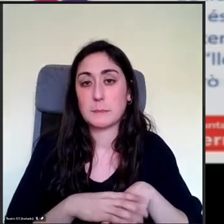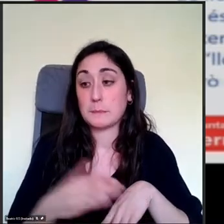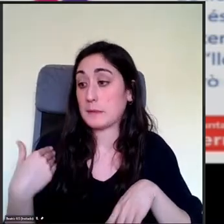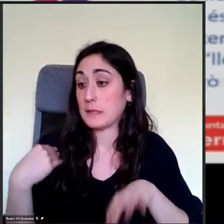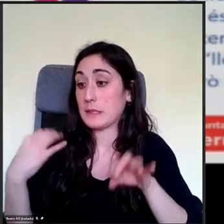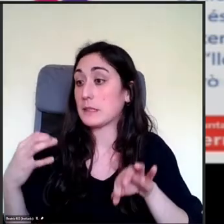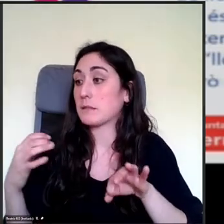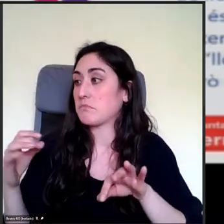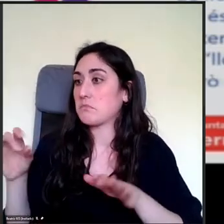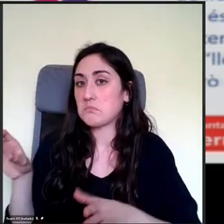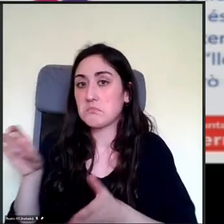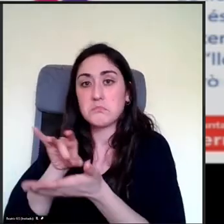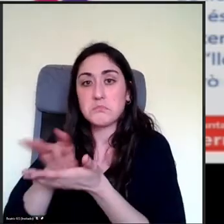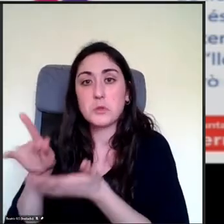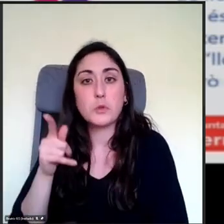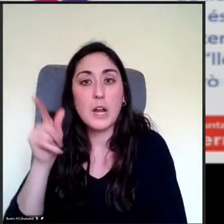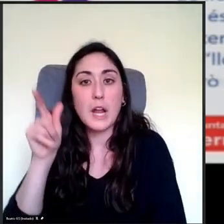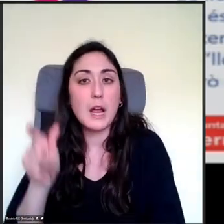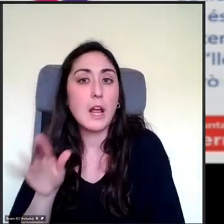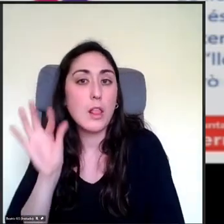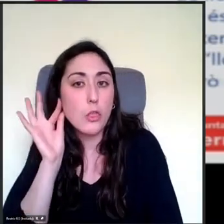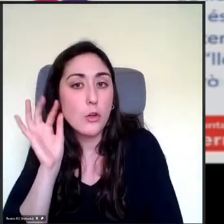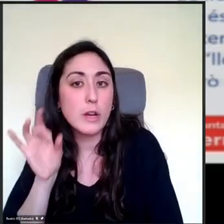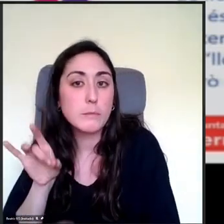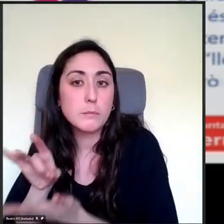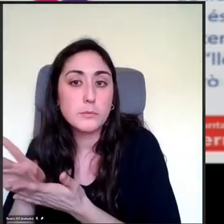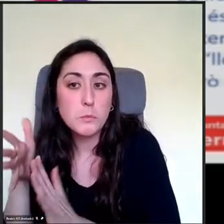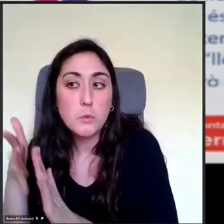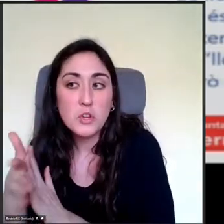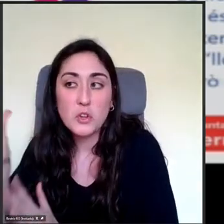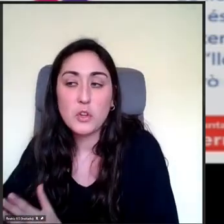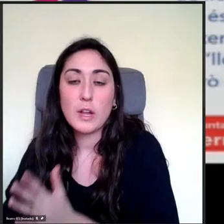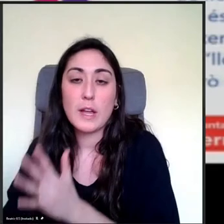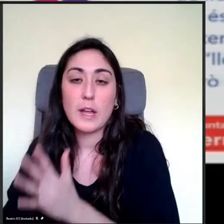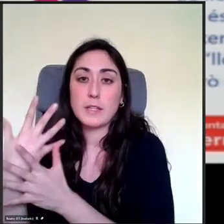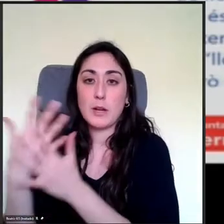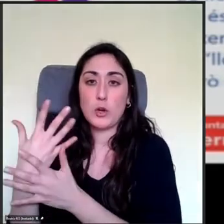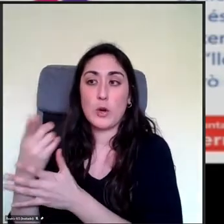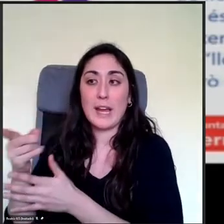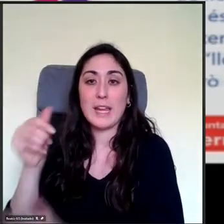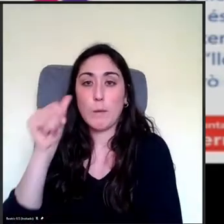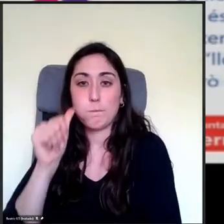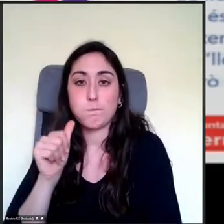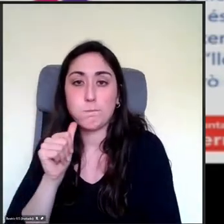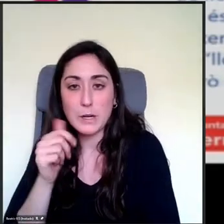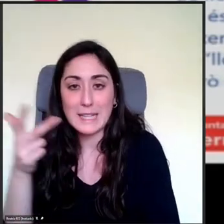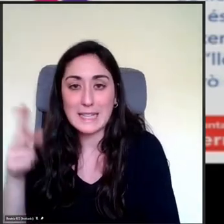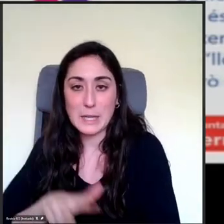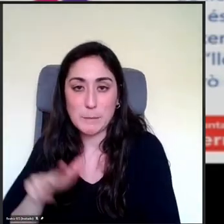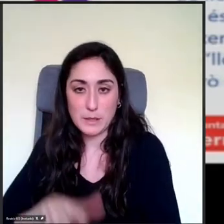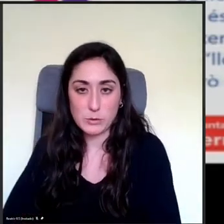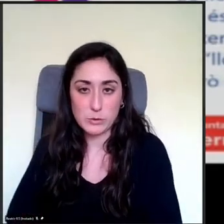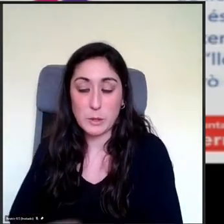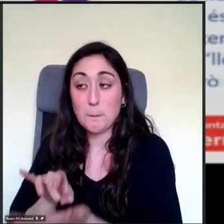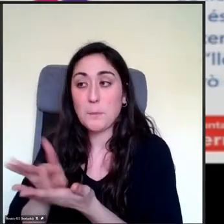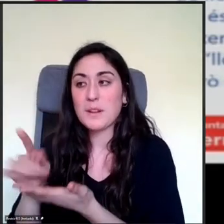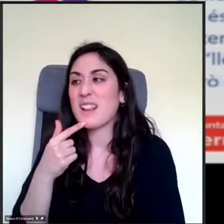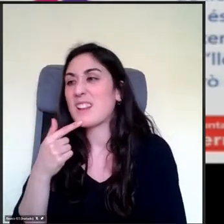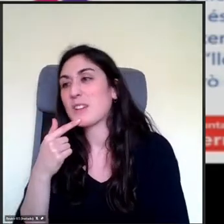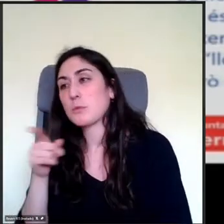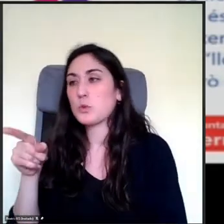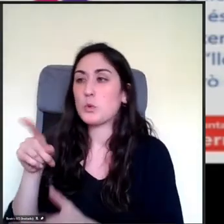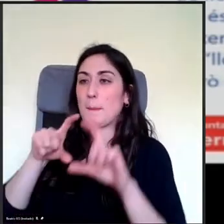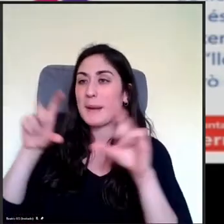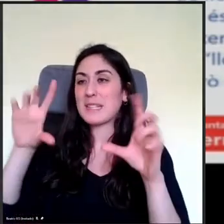noia quan va comunicar que estava embarassada de 3 mesos i l'acomiaden dient que no t'has adaptat a l'empresa quan